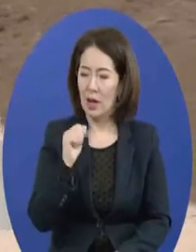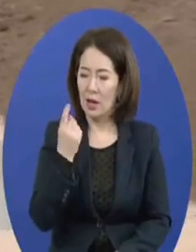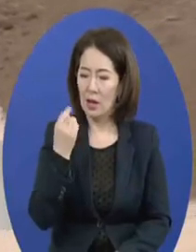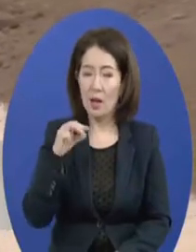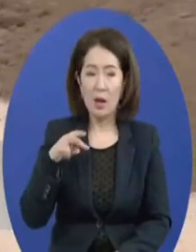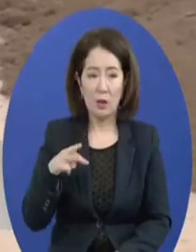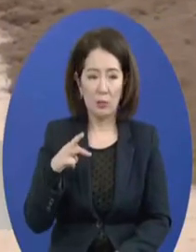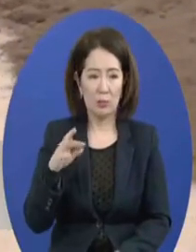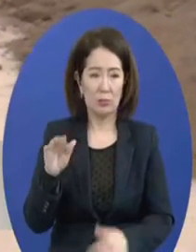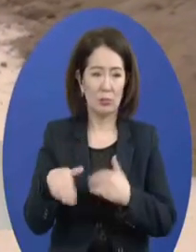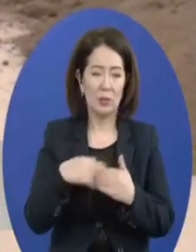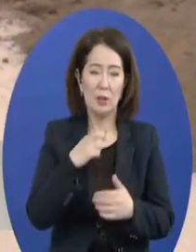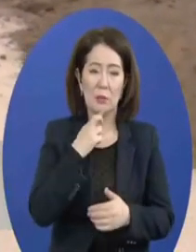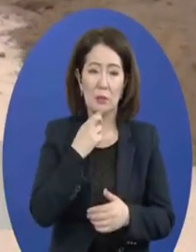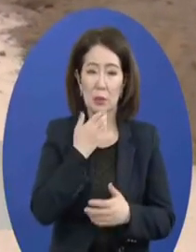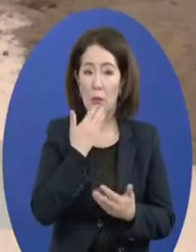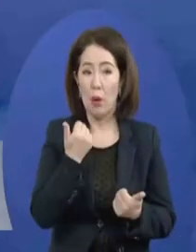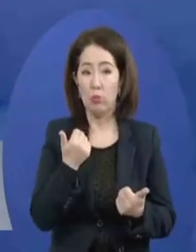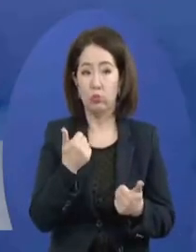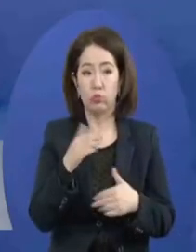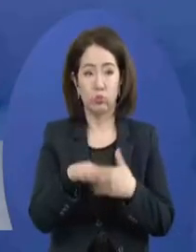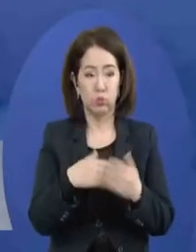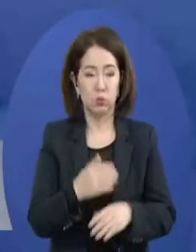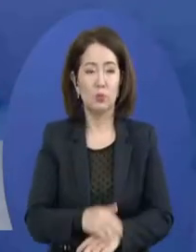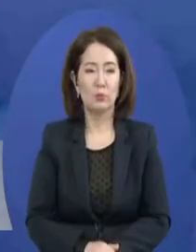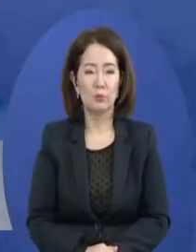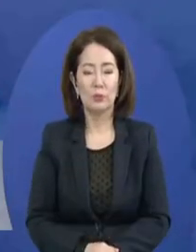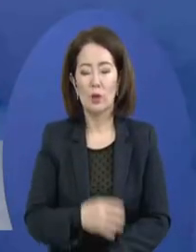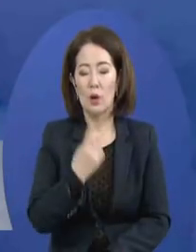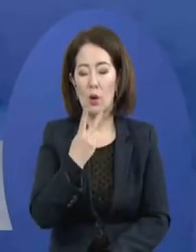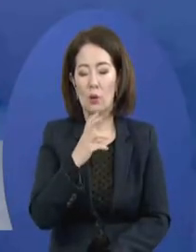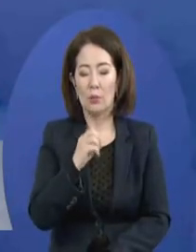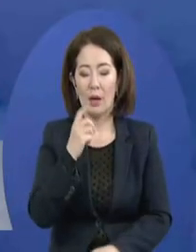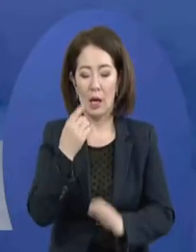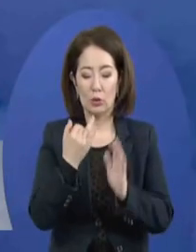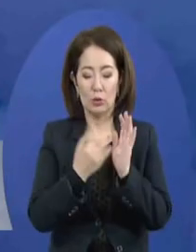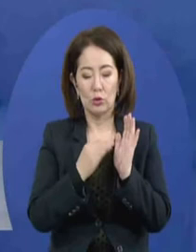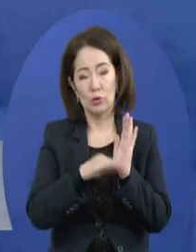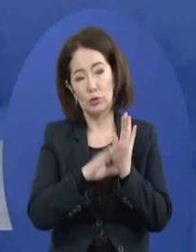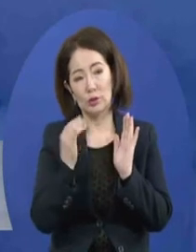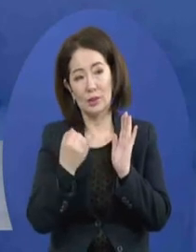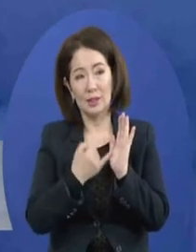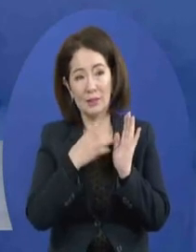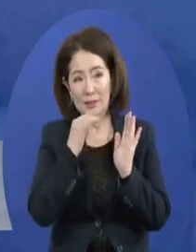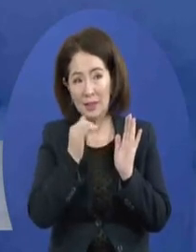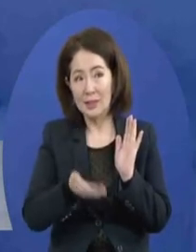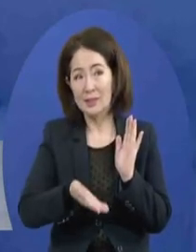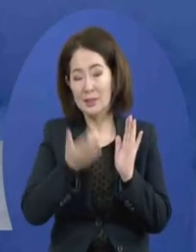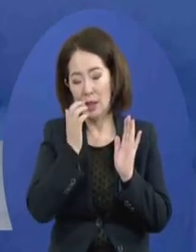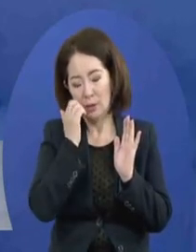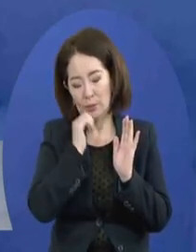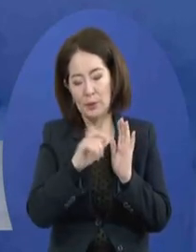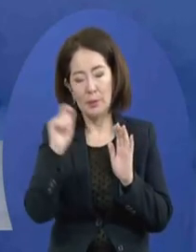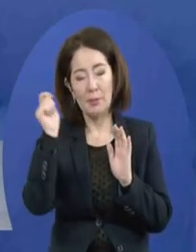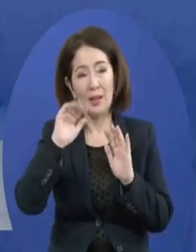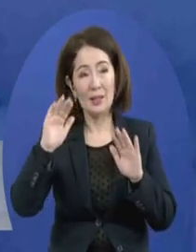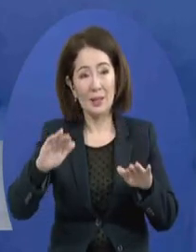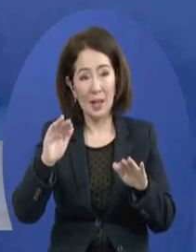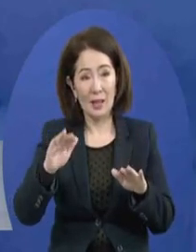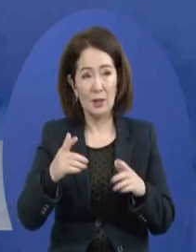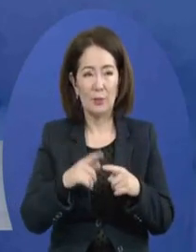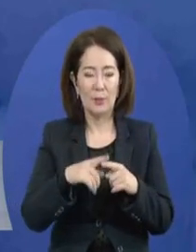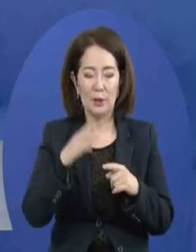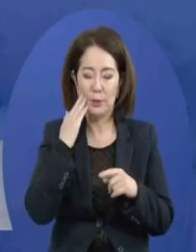тийм юу байхгүй, хүндрэл байхгүй болсон шүү дээ. 2017 оноос хойш 65-аас дээш насны ахмадуудад улсын их баяр наадмар